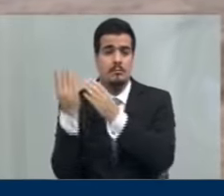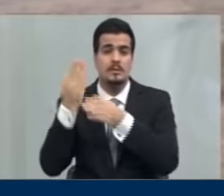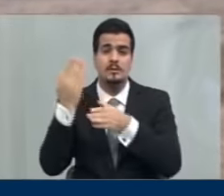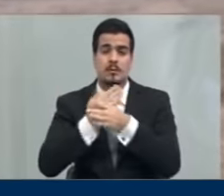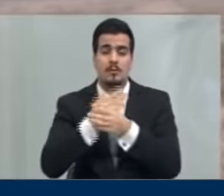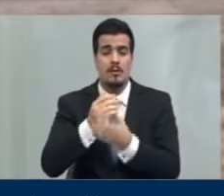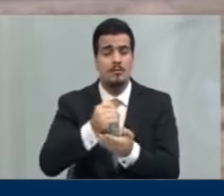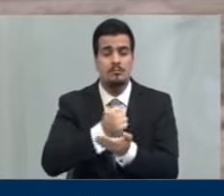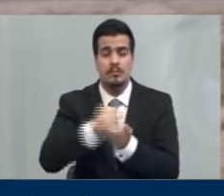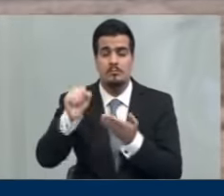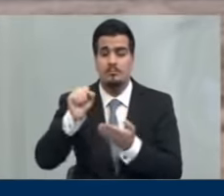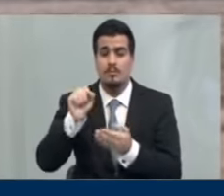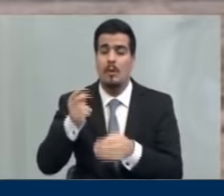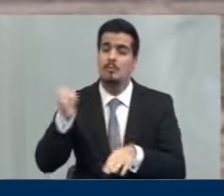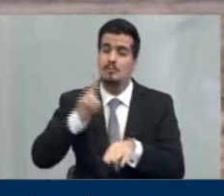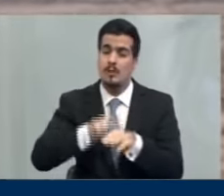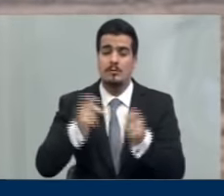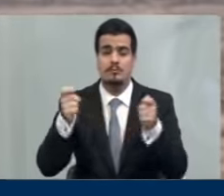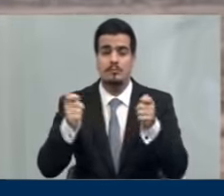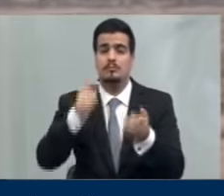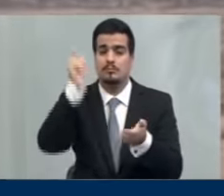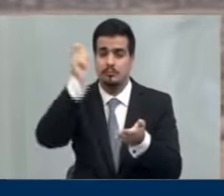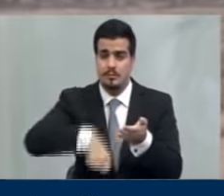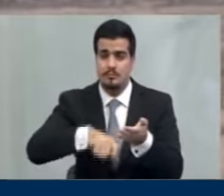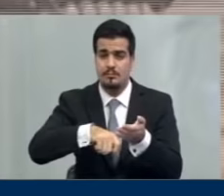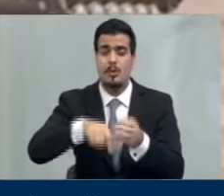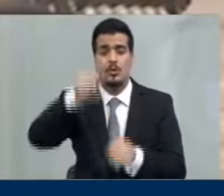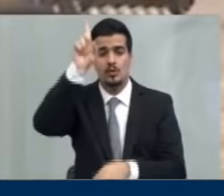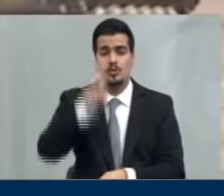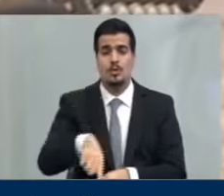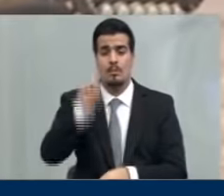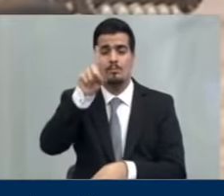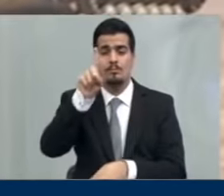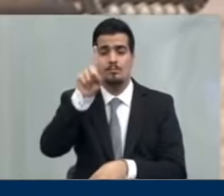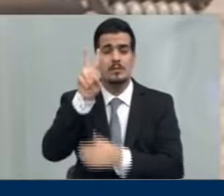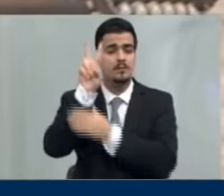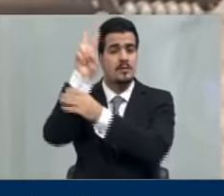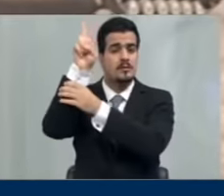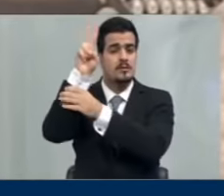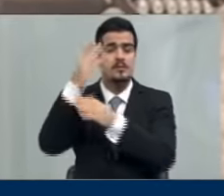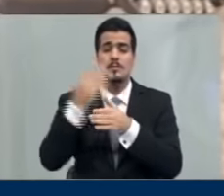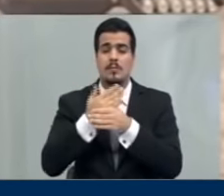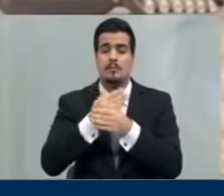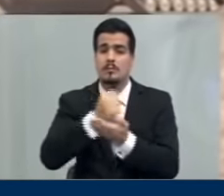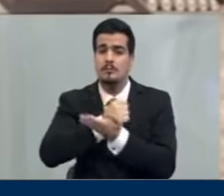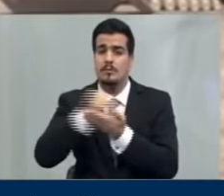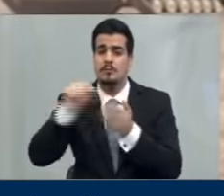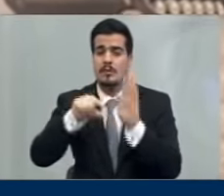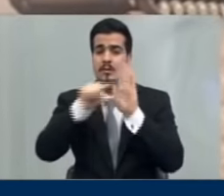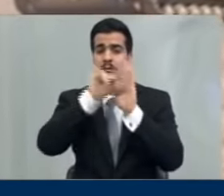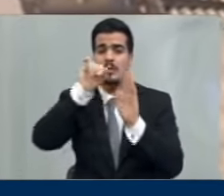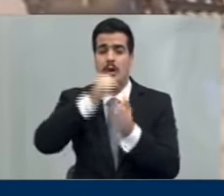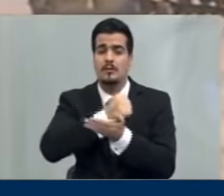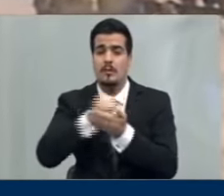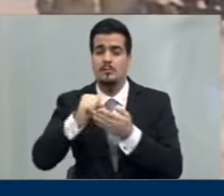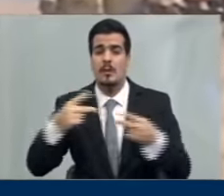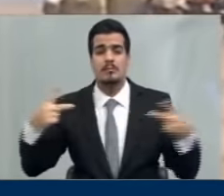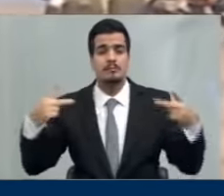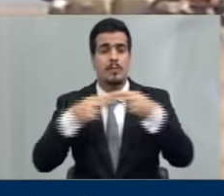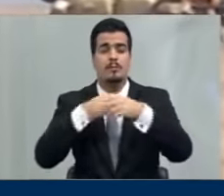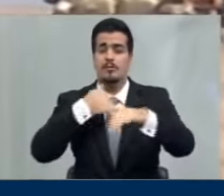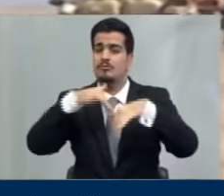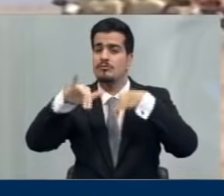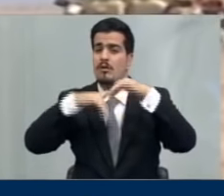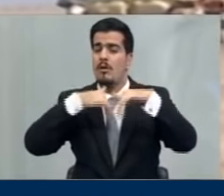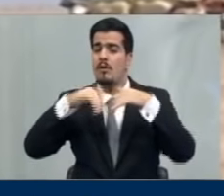التحرير. صالح وفي بيان له بمناسبة يوم النصر على تنظيم داعش الإرهابي أكد أهمية قطع الطريق أمام